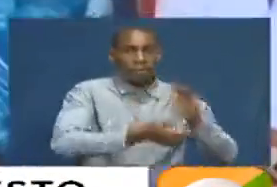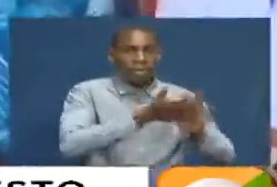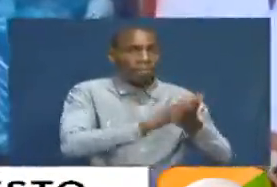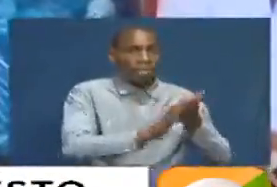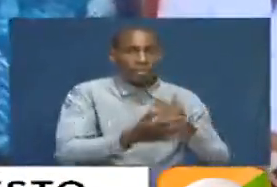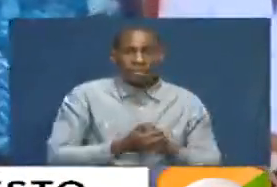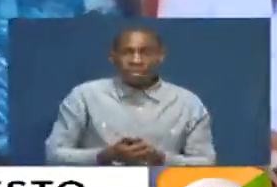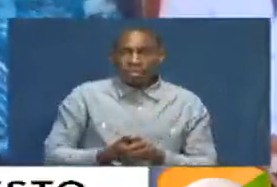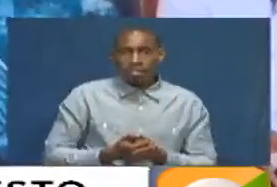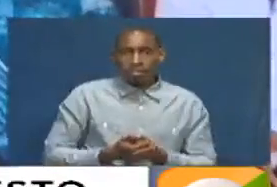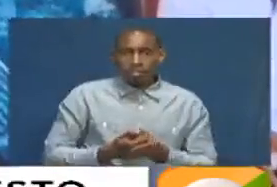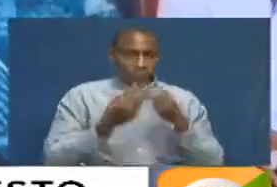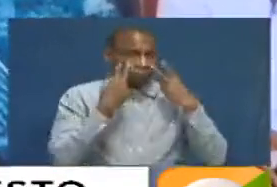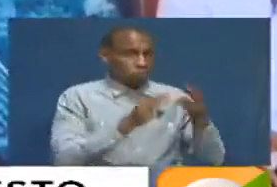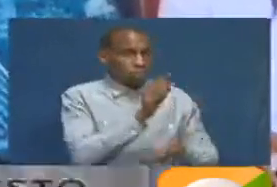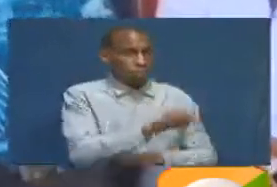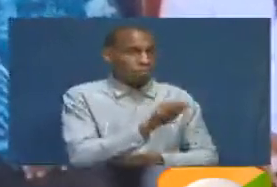promises.